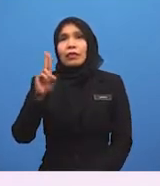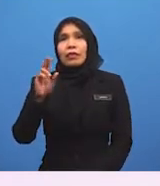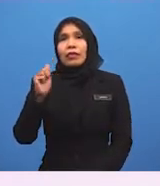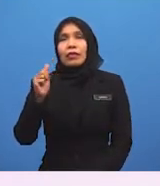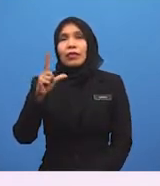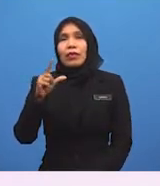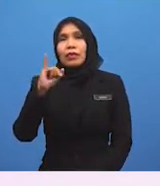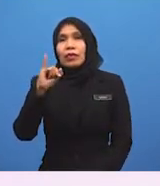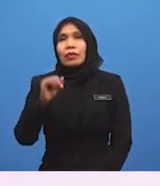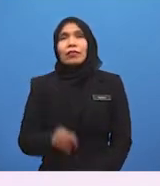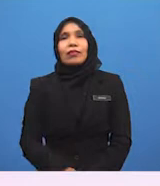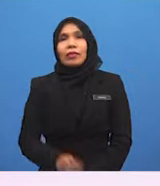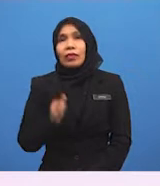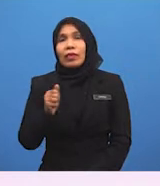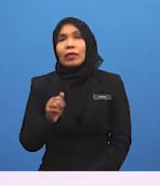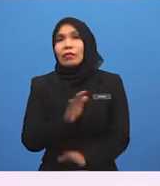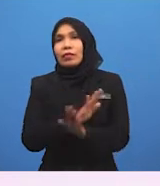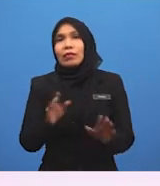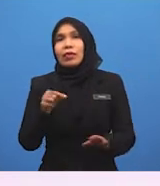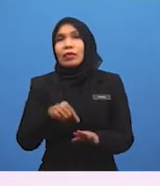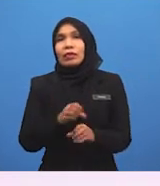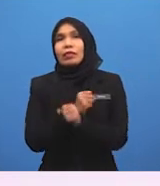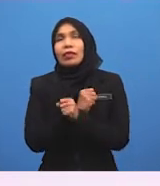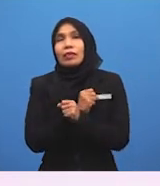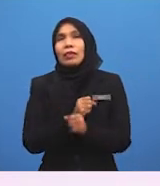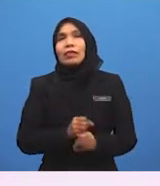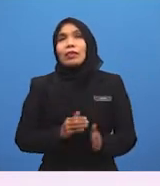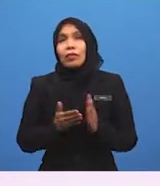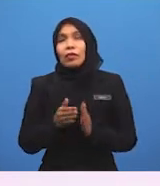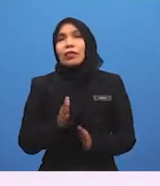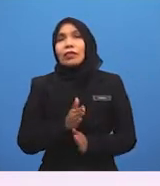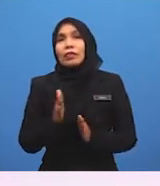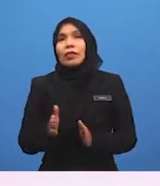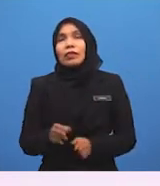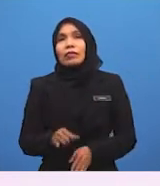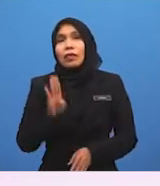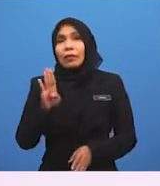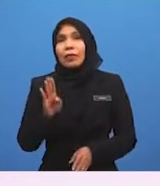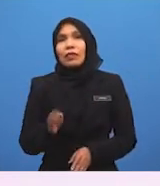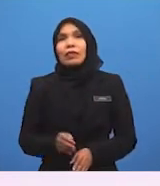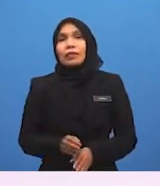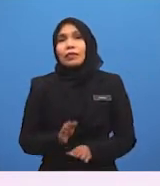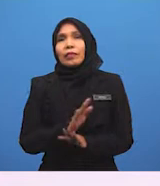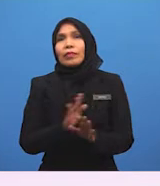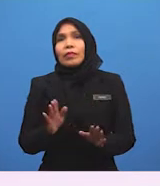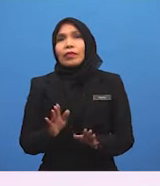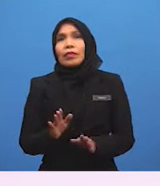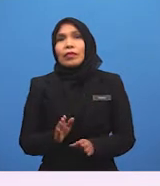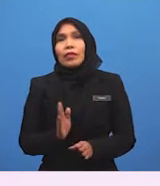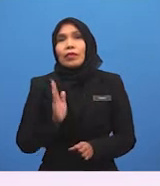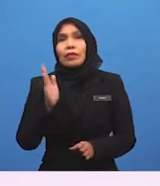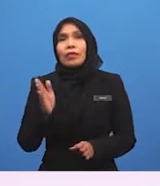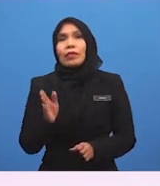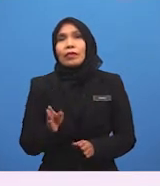disayangi oleh jiran. B. Tidak akan rasa bersalah dengan jiran. C. Tidak